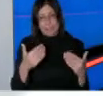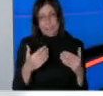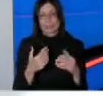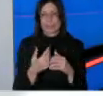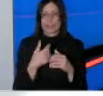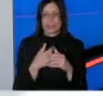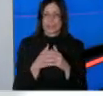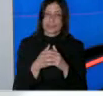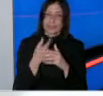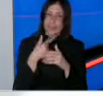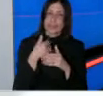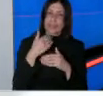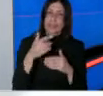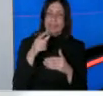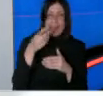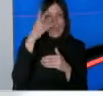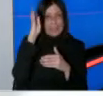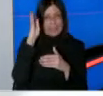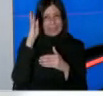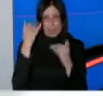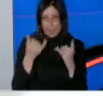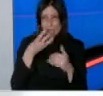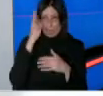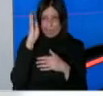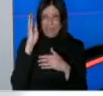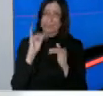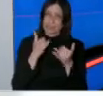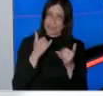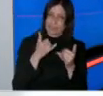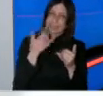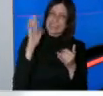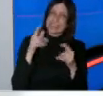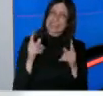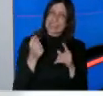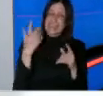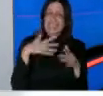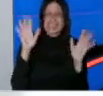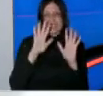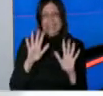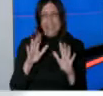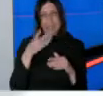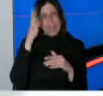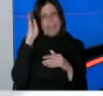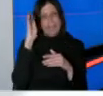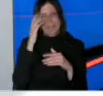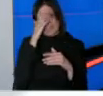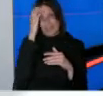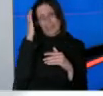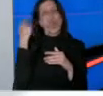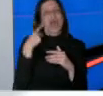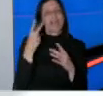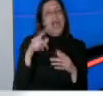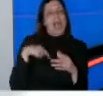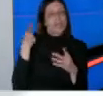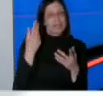קצת, ללפיד, משהו, נכון? לפיד עכשיו, או אתה רוצה לעבור? כן, קצת על הסרטונים. כן, על לפיד, תראה, דיברנו... לא ראיתי אותו הרבה זמן,